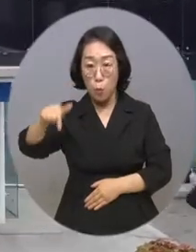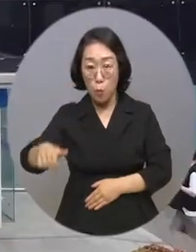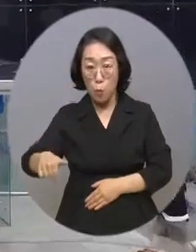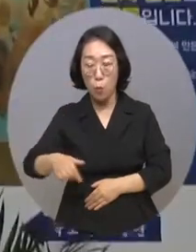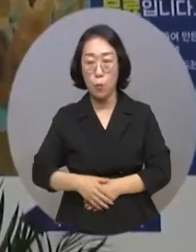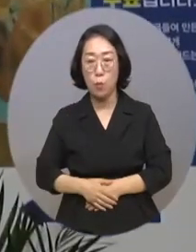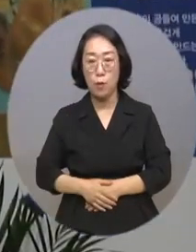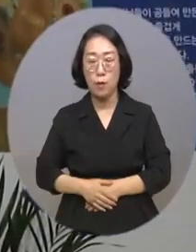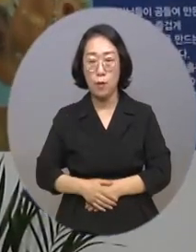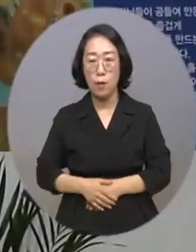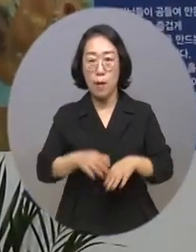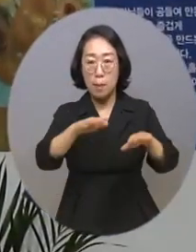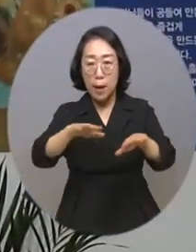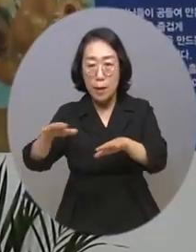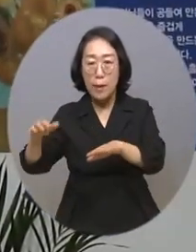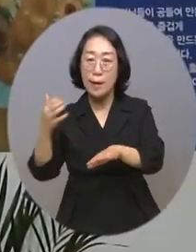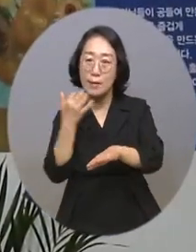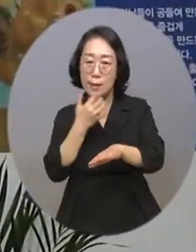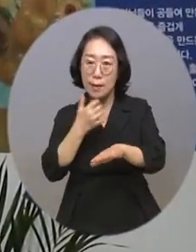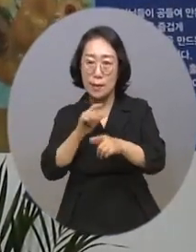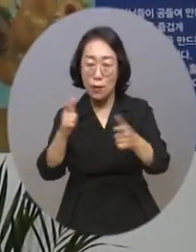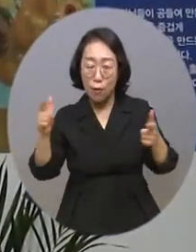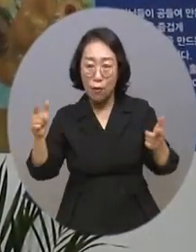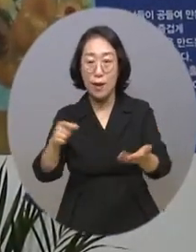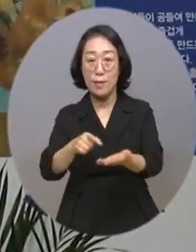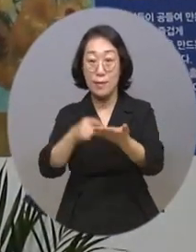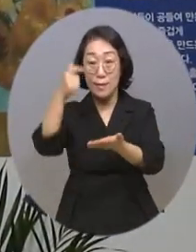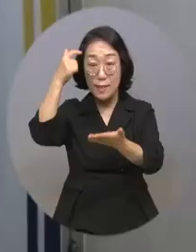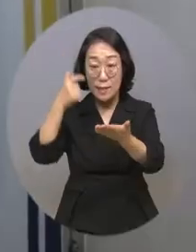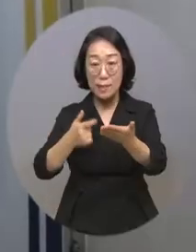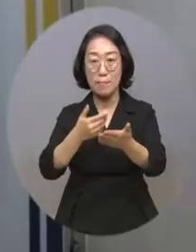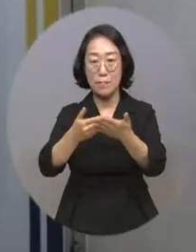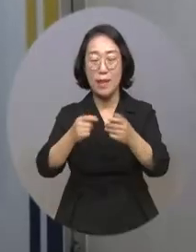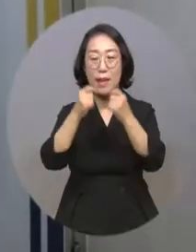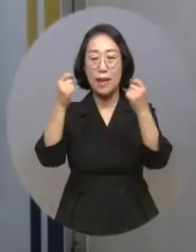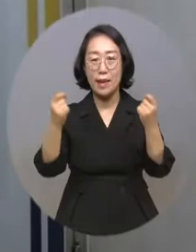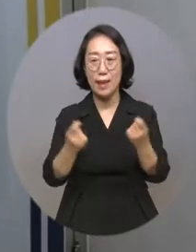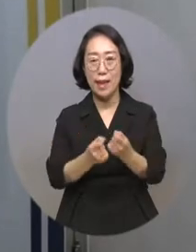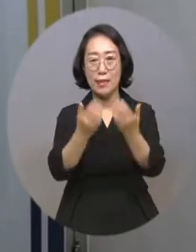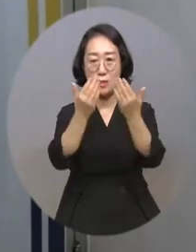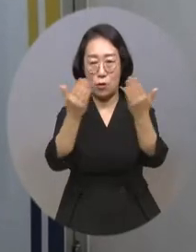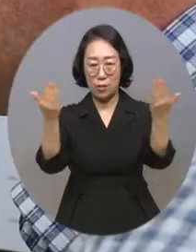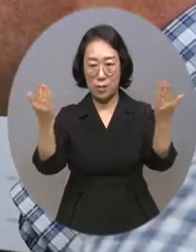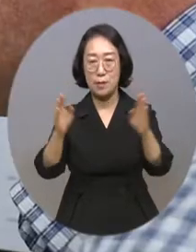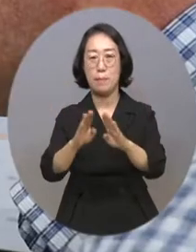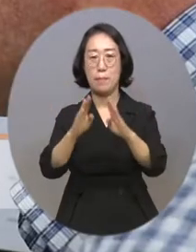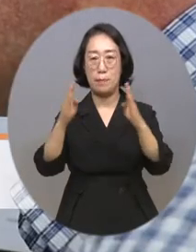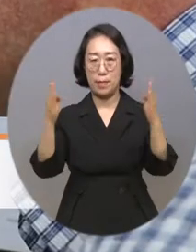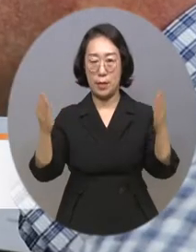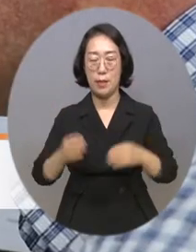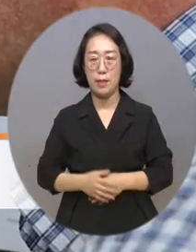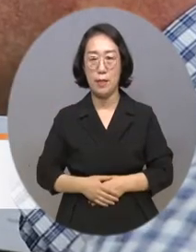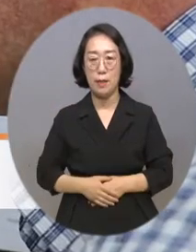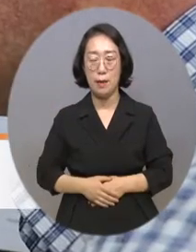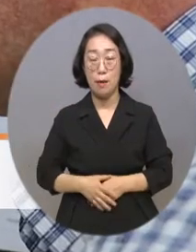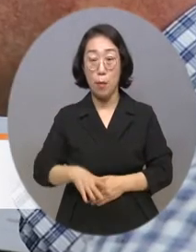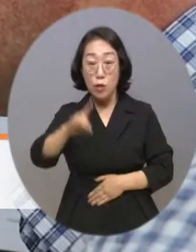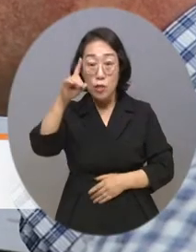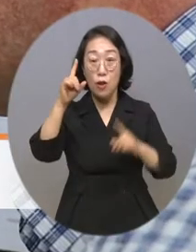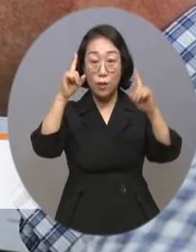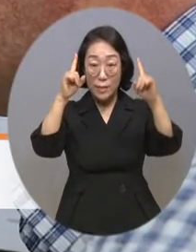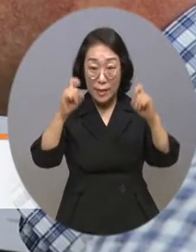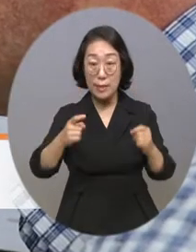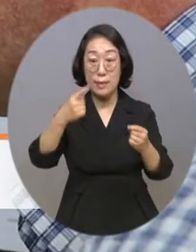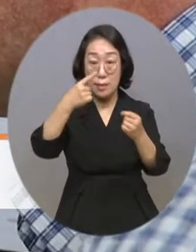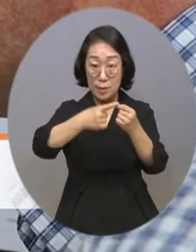남도의 빛을 담다 라는 주제로 지난 1일부터 개인전에 열고 있습니다 작가는 촬영된 사진의